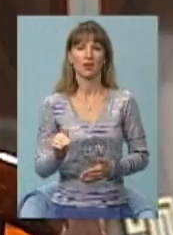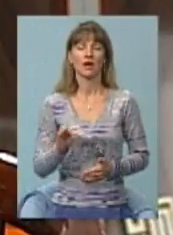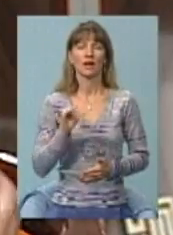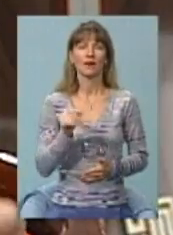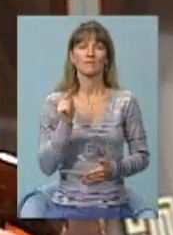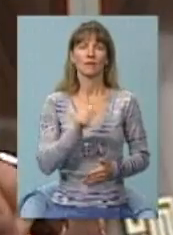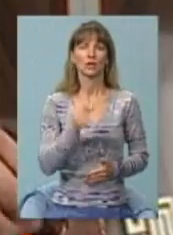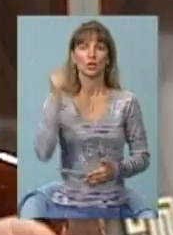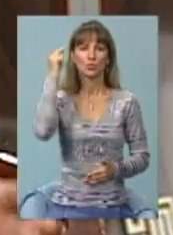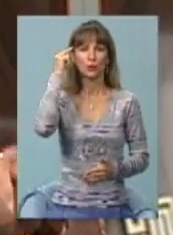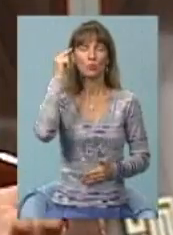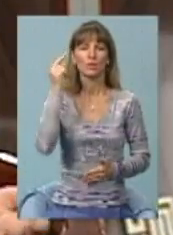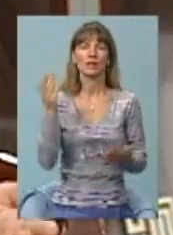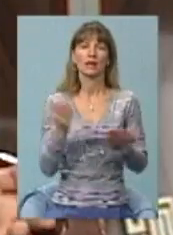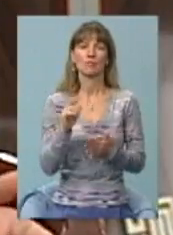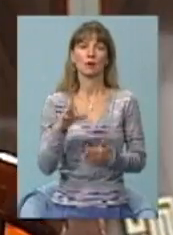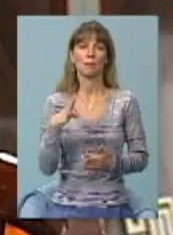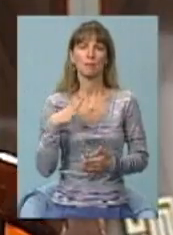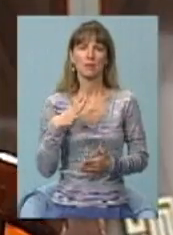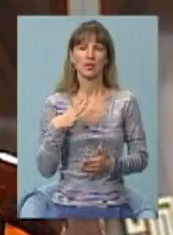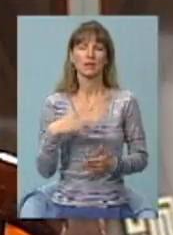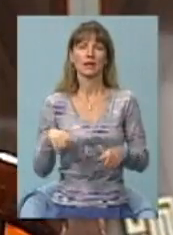вже думають, як би бути таким